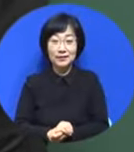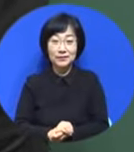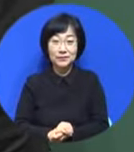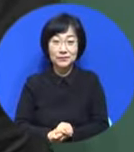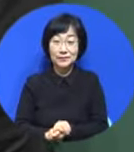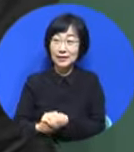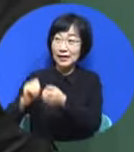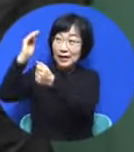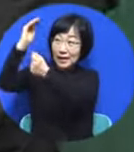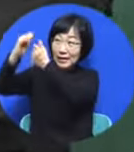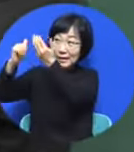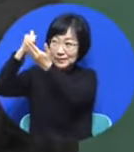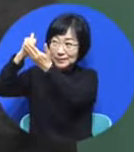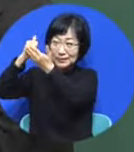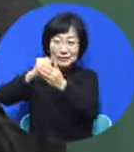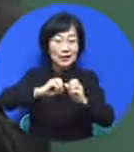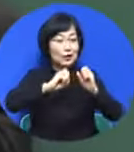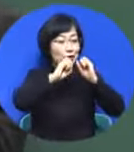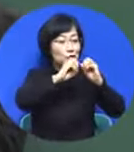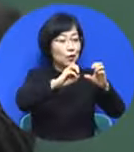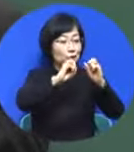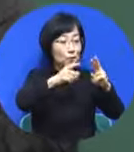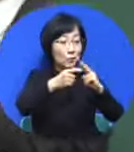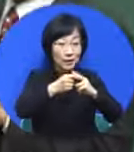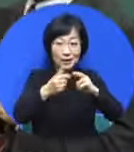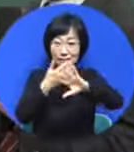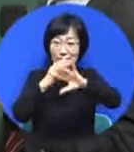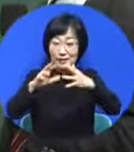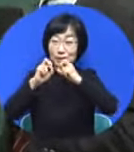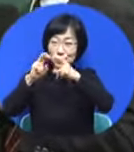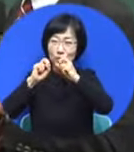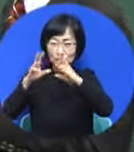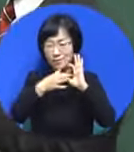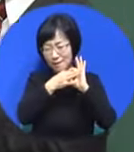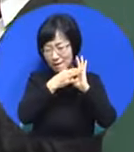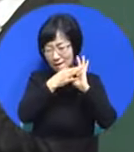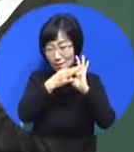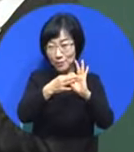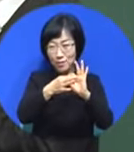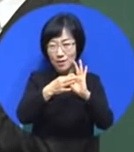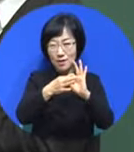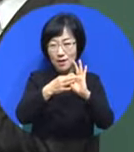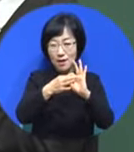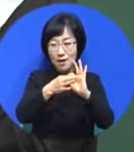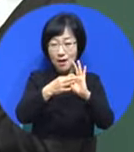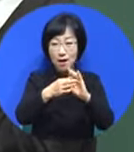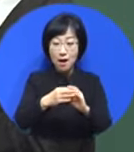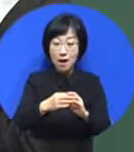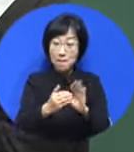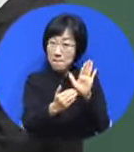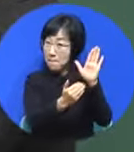쉬지 않고 계시는 겁니다. And that is why God is never ceasing to do evangelism and missions even now. 전도와 선교는 막을 수